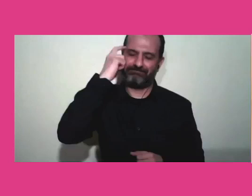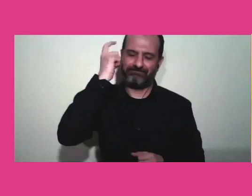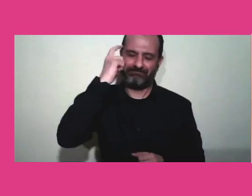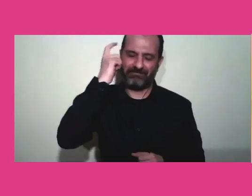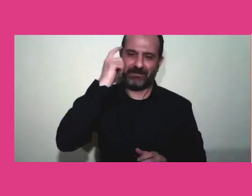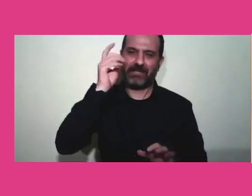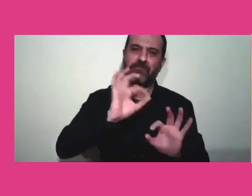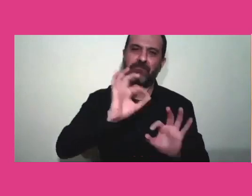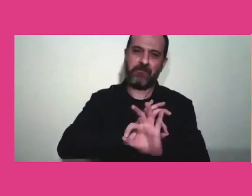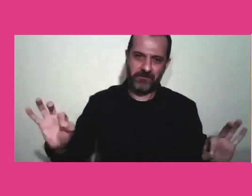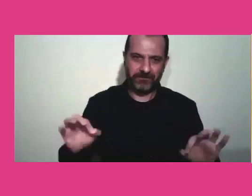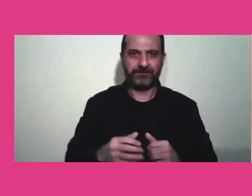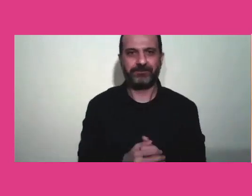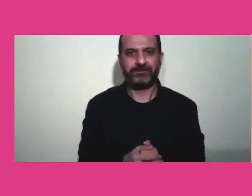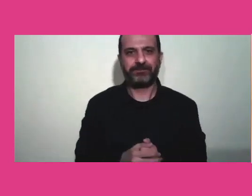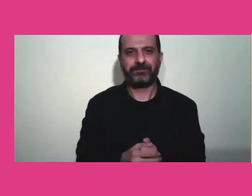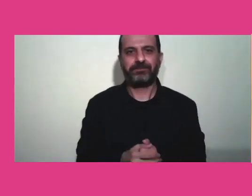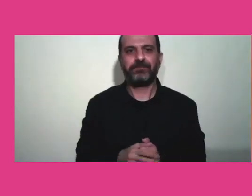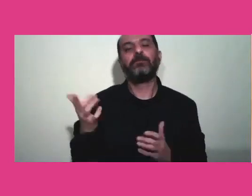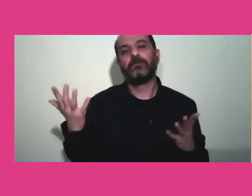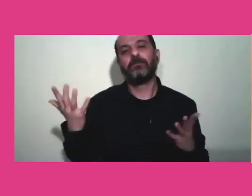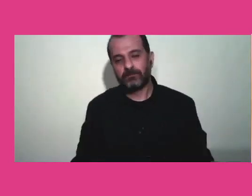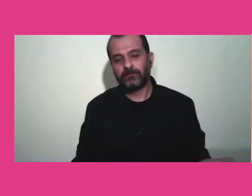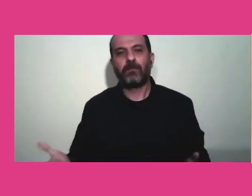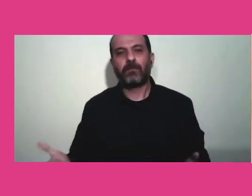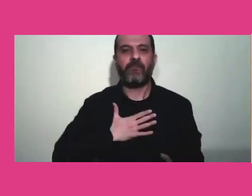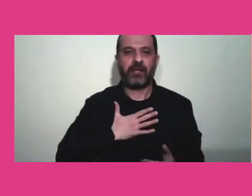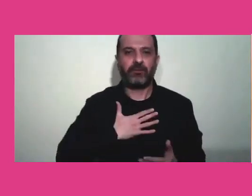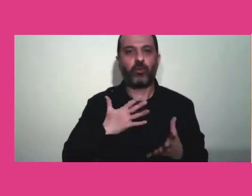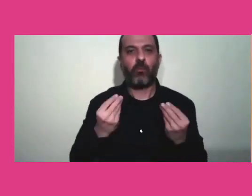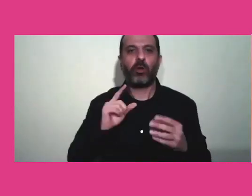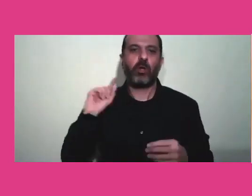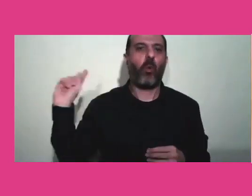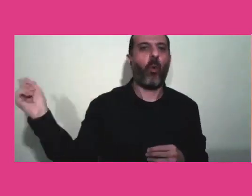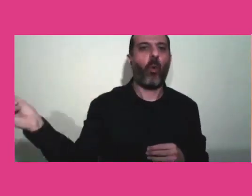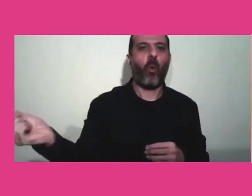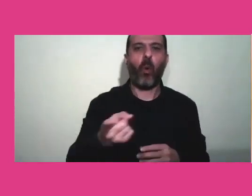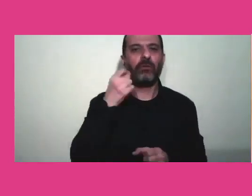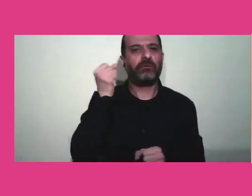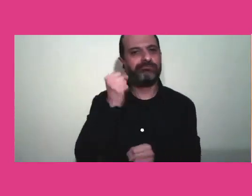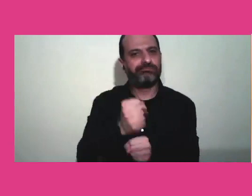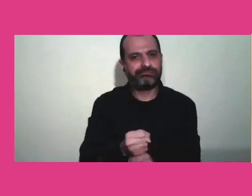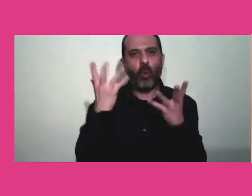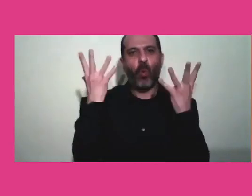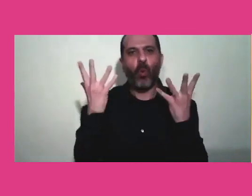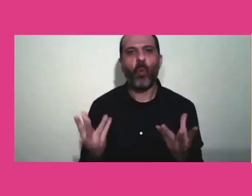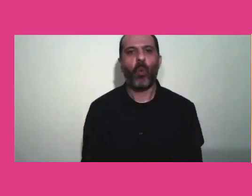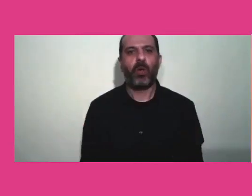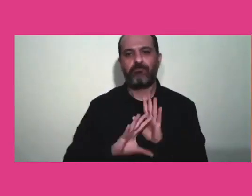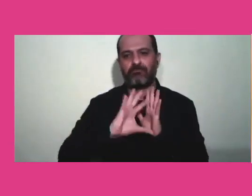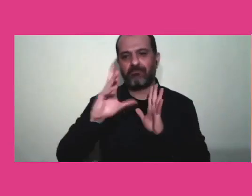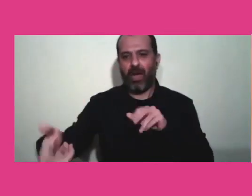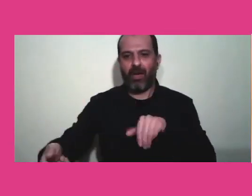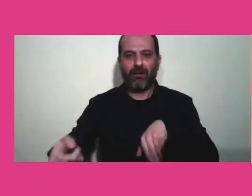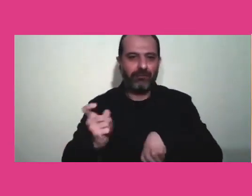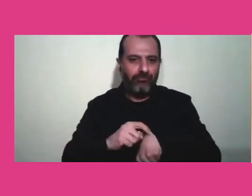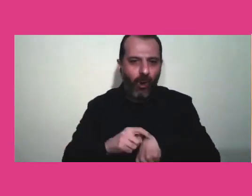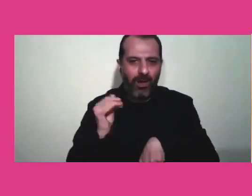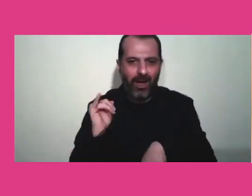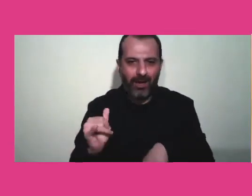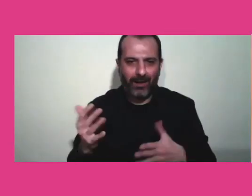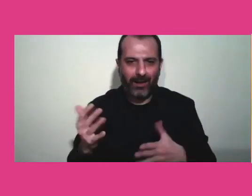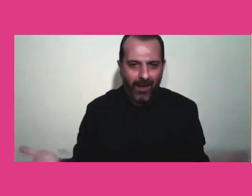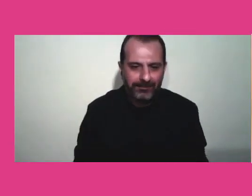Ωραία, λοιπόν. Καταρχήν να ευχαριστήσω όλους που έχετε μείνει έτσι μέχρι τόσο αργά σήμερα σε αυτή